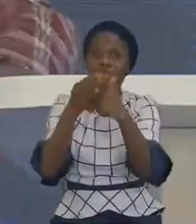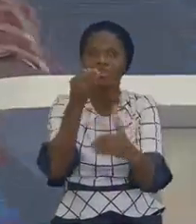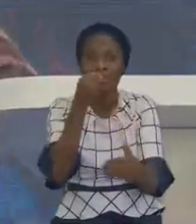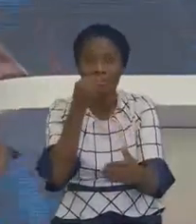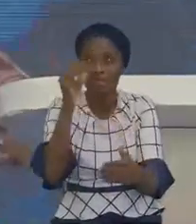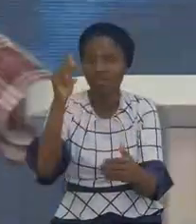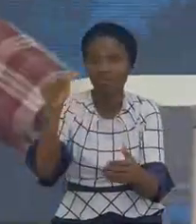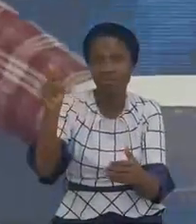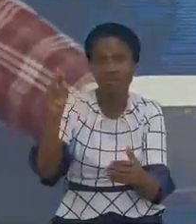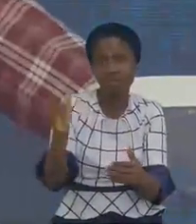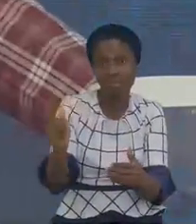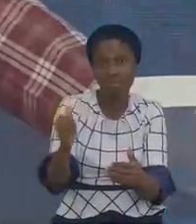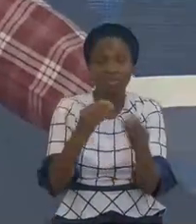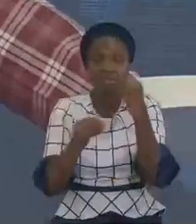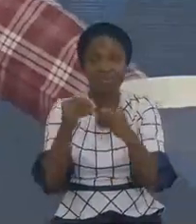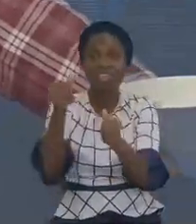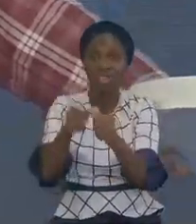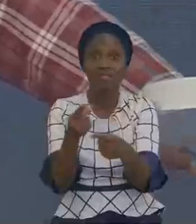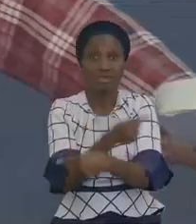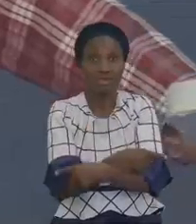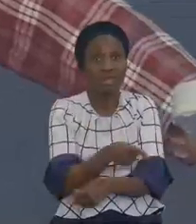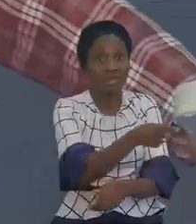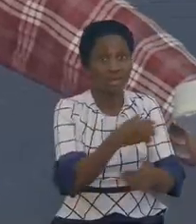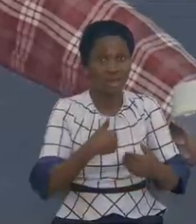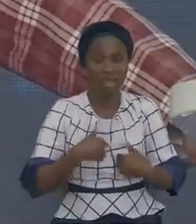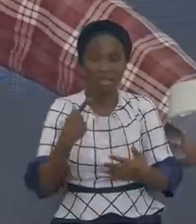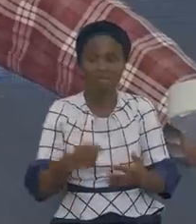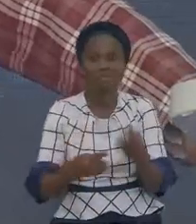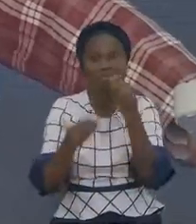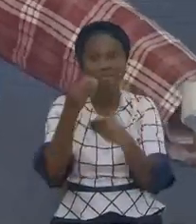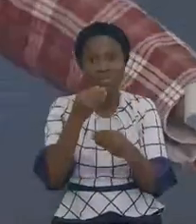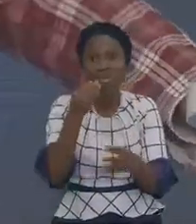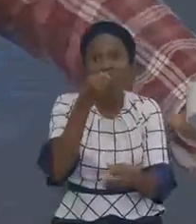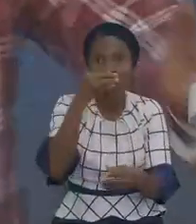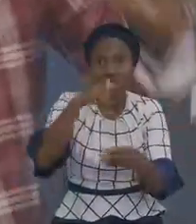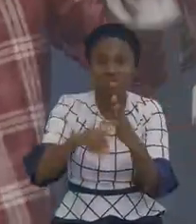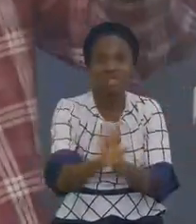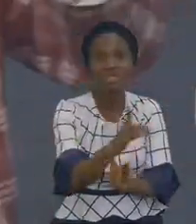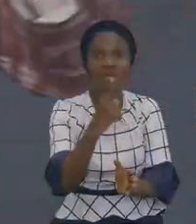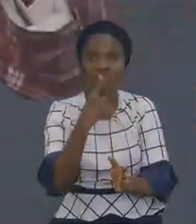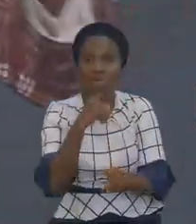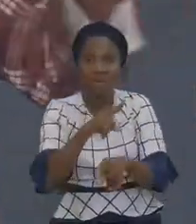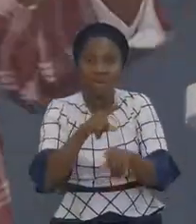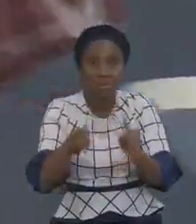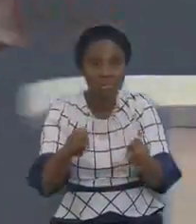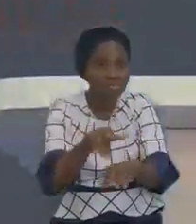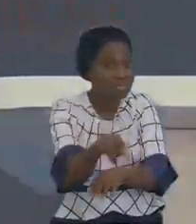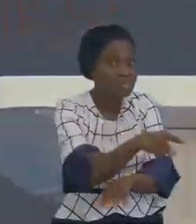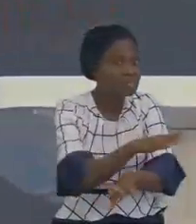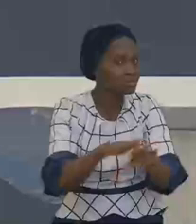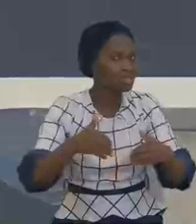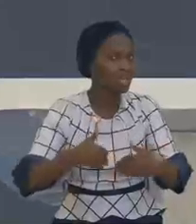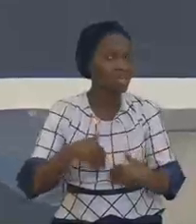manne, ils mettaient ça dans leur bouche, mais ils n'avaient pas les manières, les caractères, les comportements. Aux yeux de